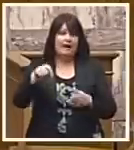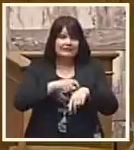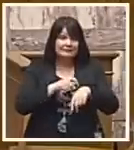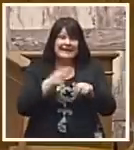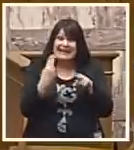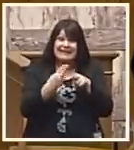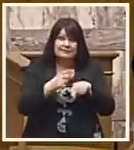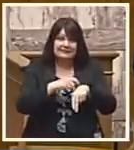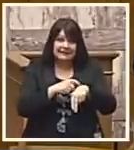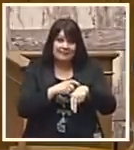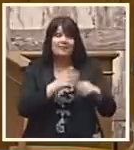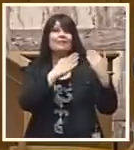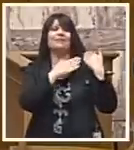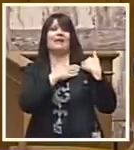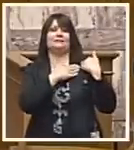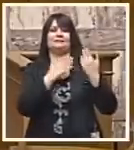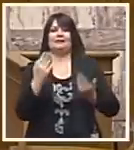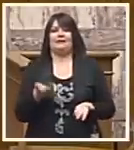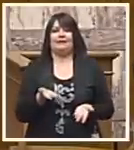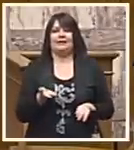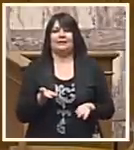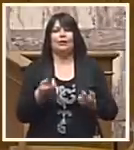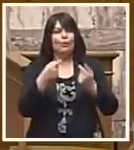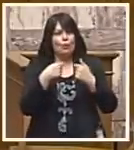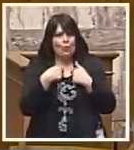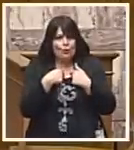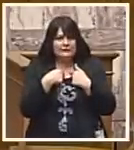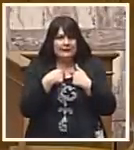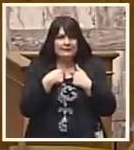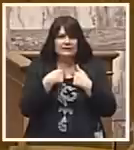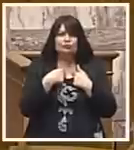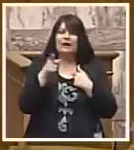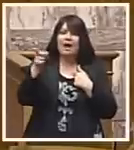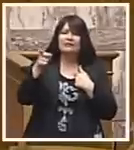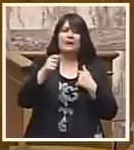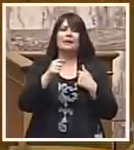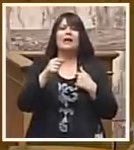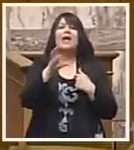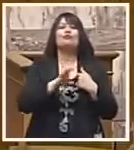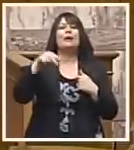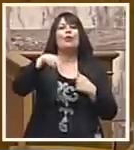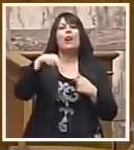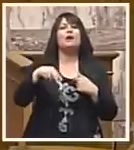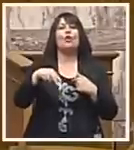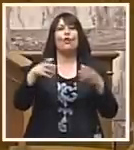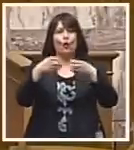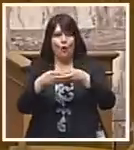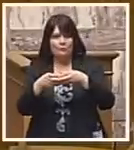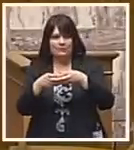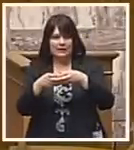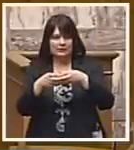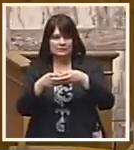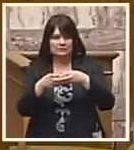στιγμή. Ούτε εμείς, ούτε οι ομοειδάτες σας στο Ευρωπαϊκό Λαϊκό Κόμμα θεωρούν τη στάση